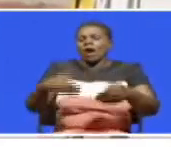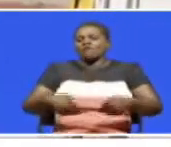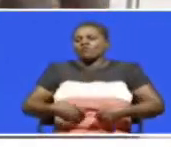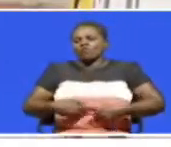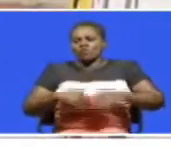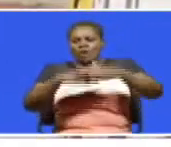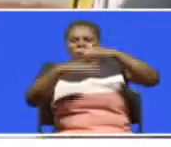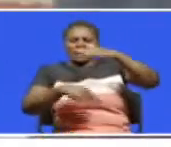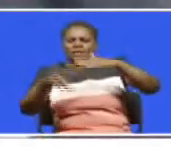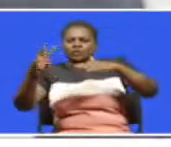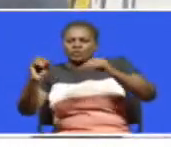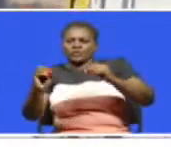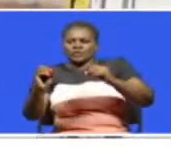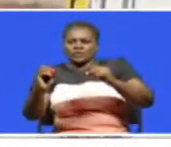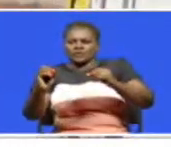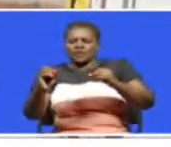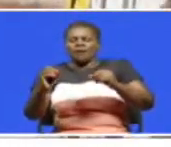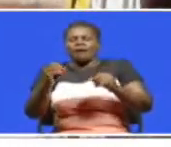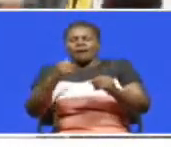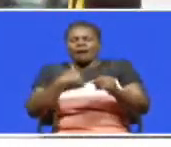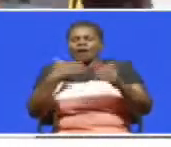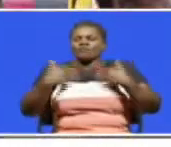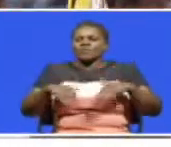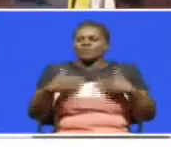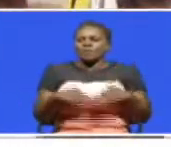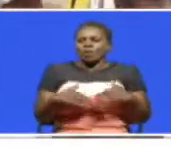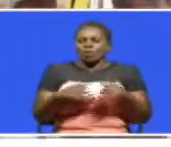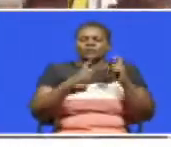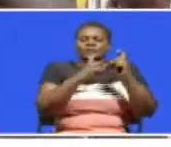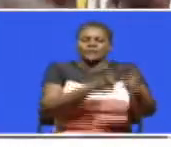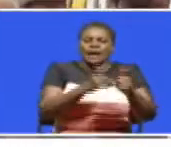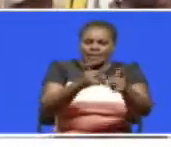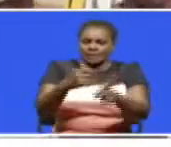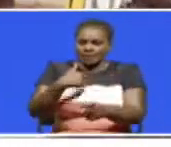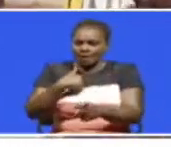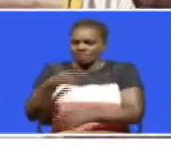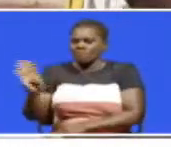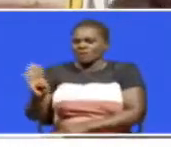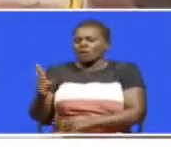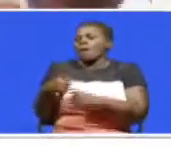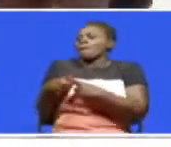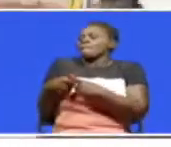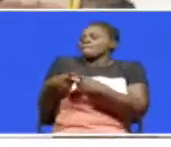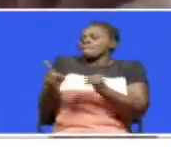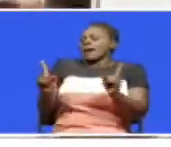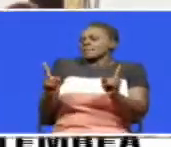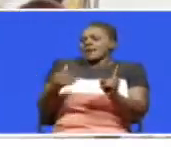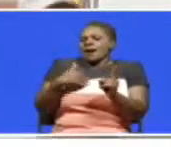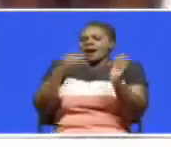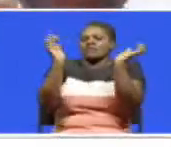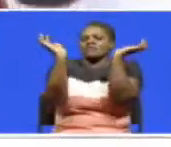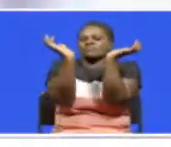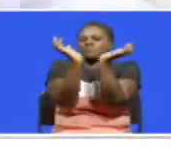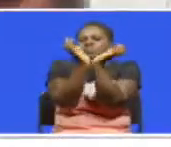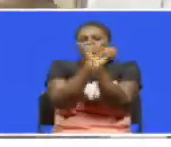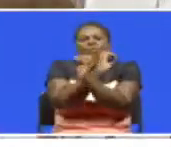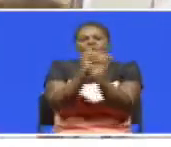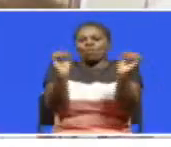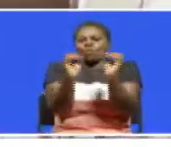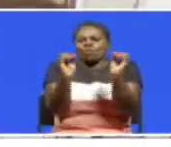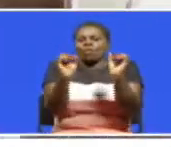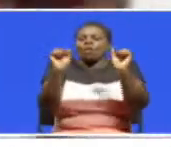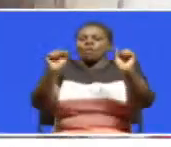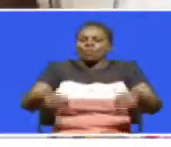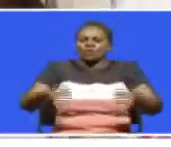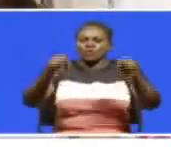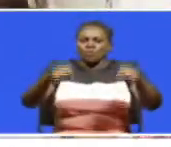under 20 kwa Nairobi. Tuko na watu ambao wako na talent katika Baringo County, lakini tumekosa kiwanja ambaye